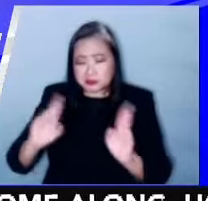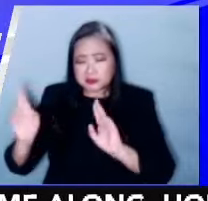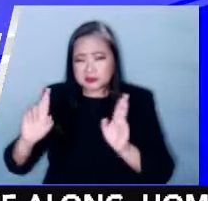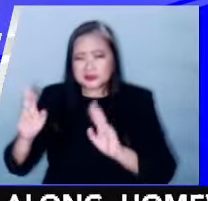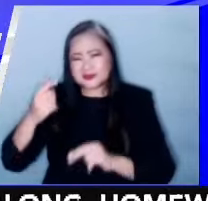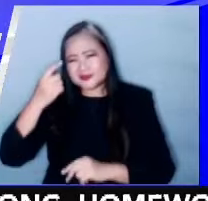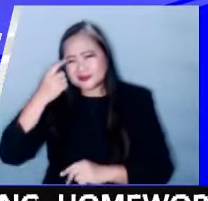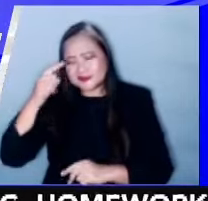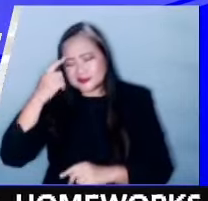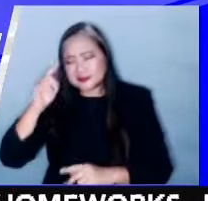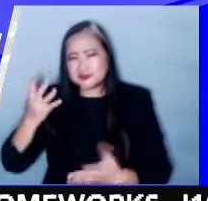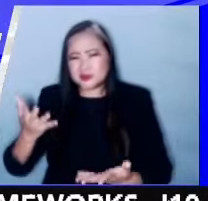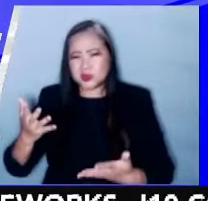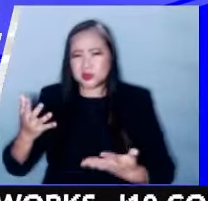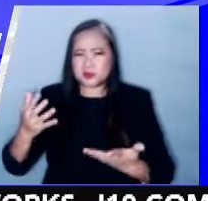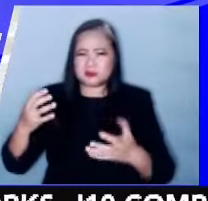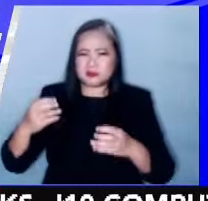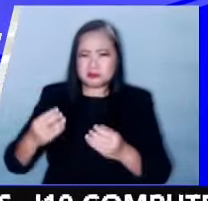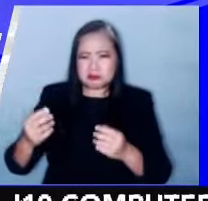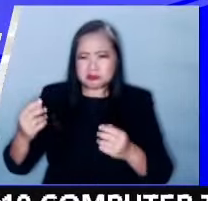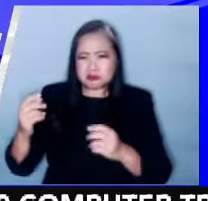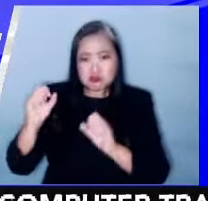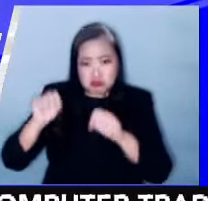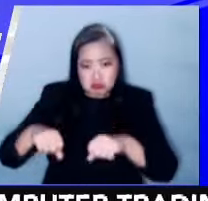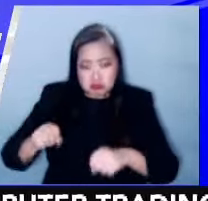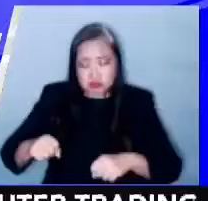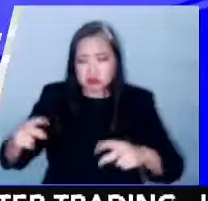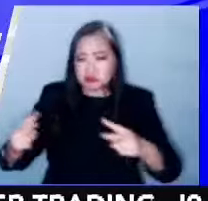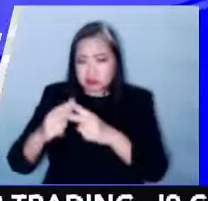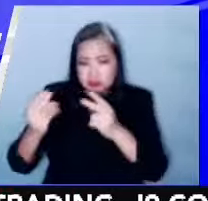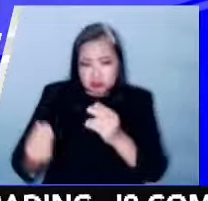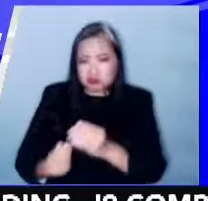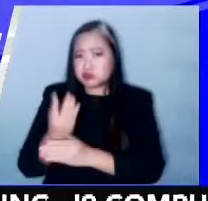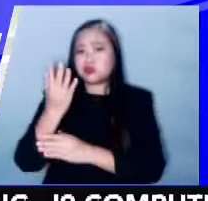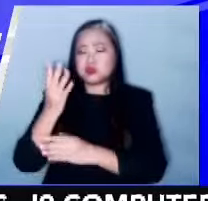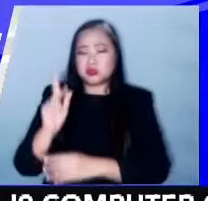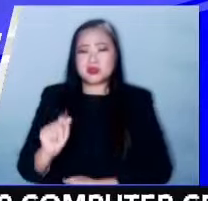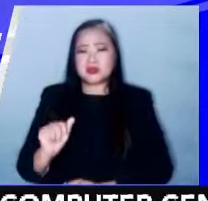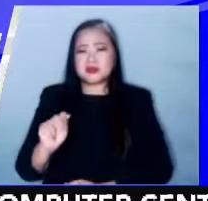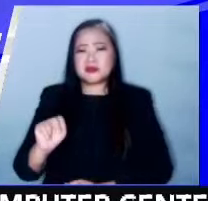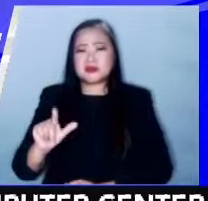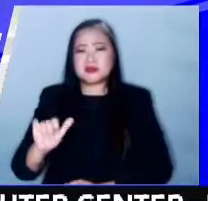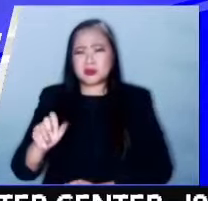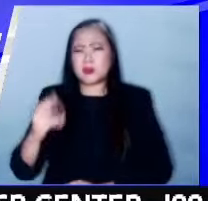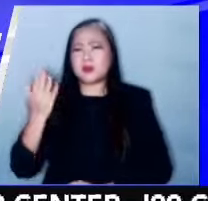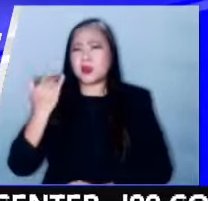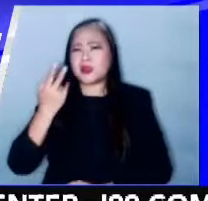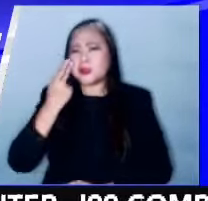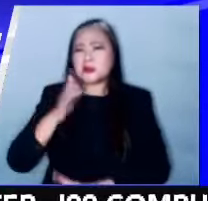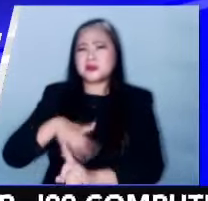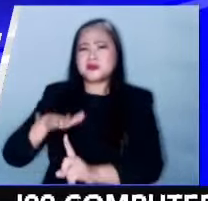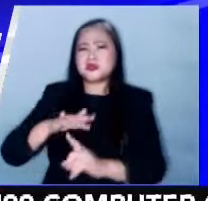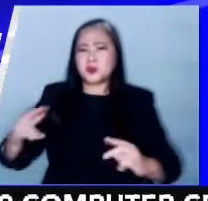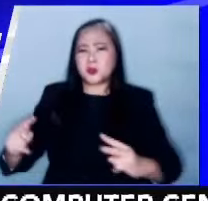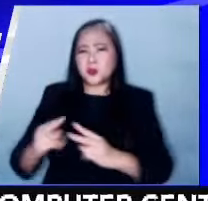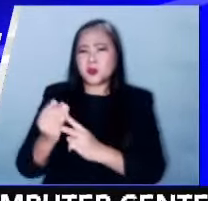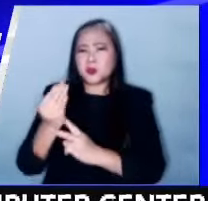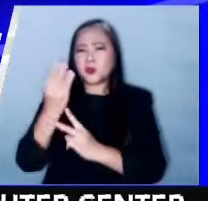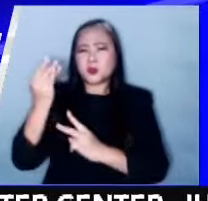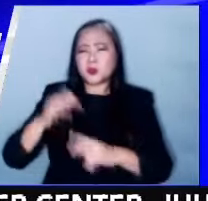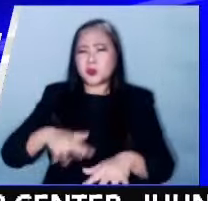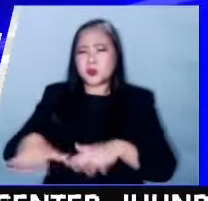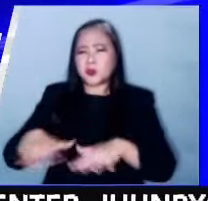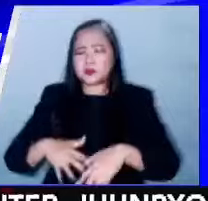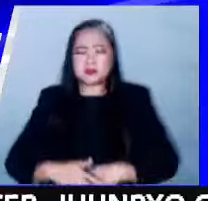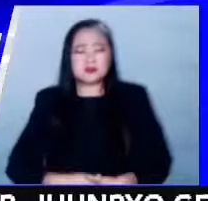malakas na pagsabog ng Bulkang Canlaon na dahil sa mga pinapakita ho nitong aktibidad Ah yes kailangan lang po